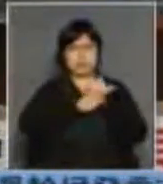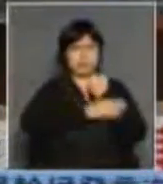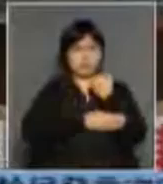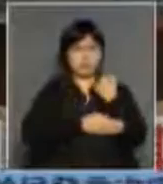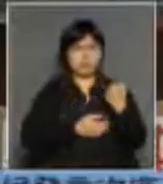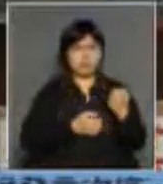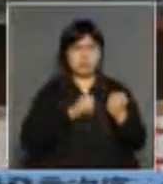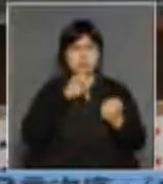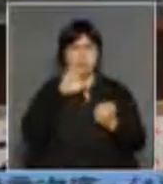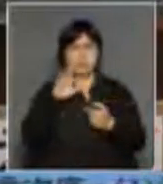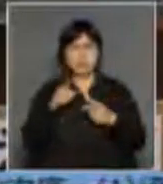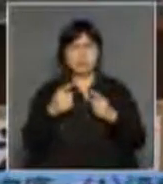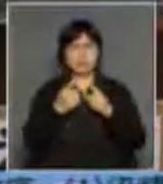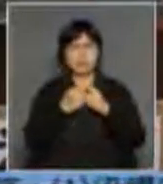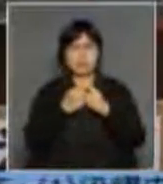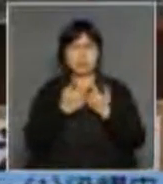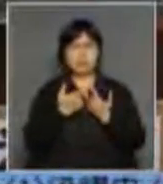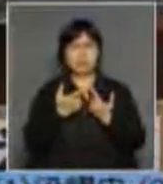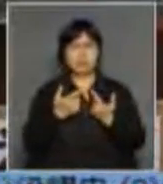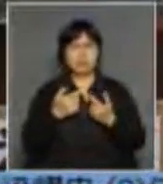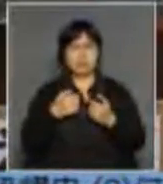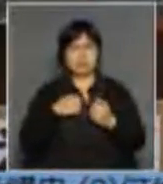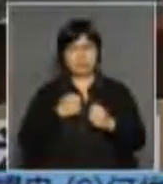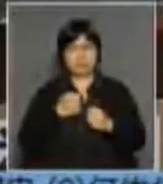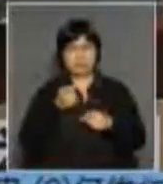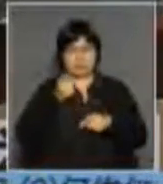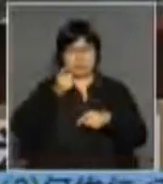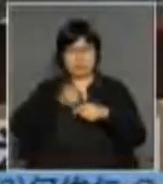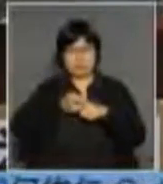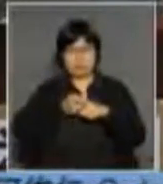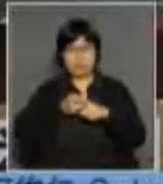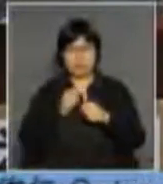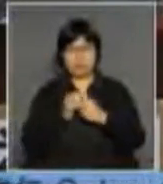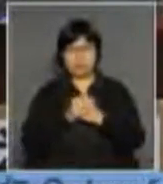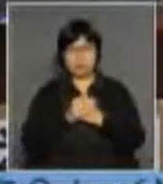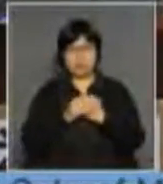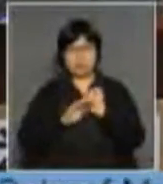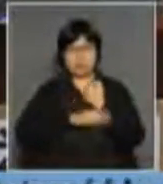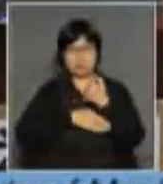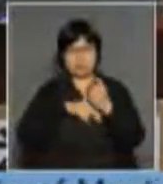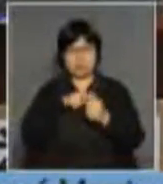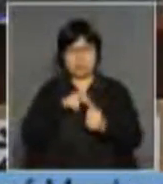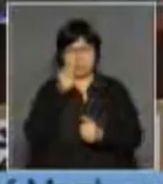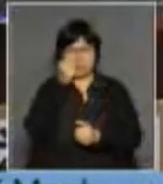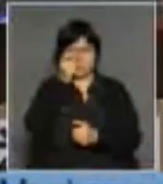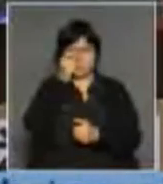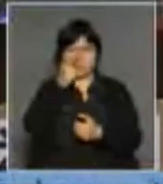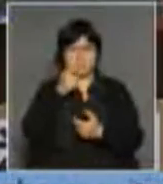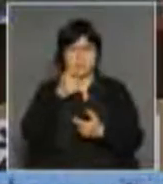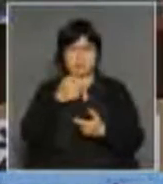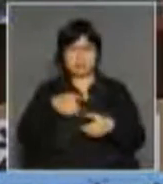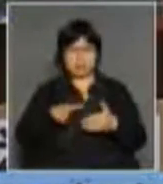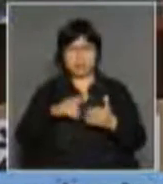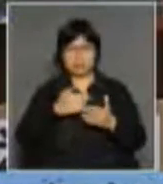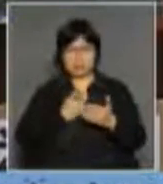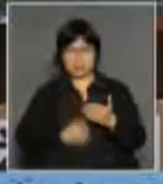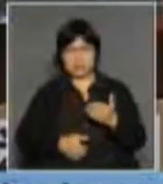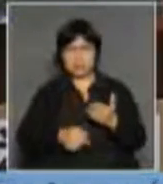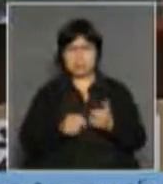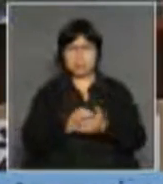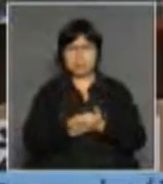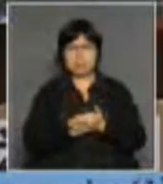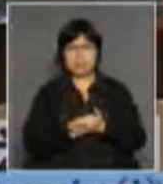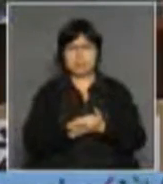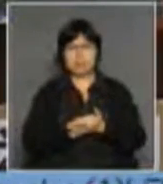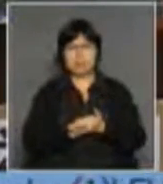你說即是人倫那種真正的法治精神的道義，那個義字是即視